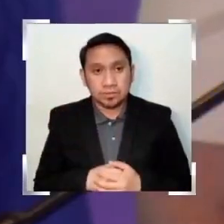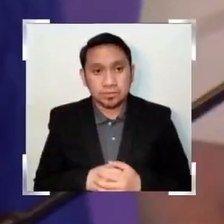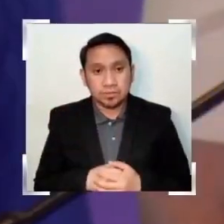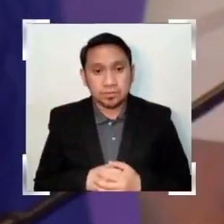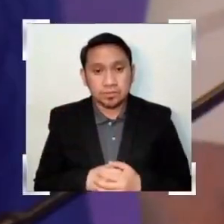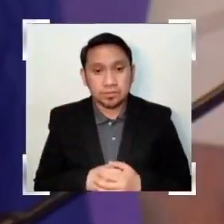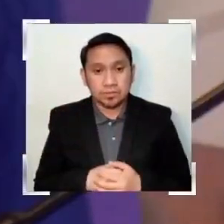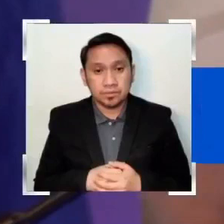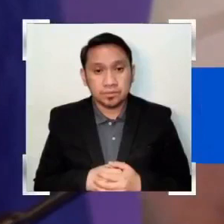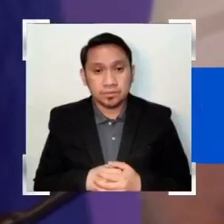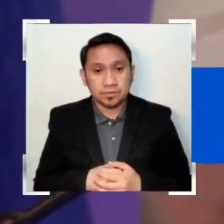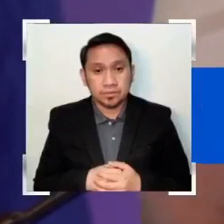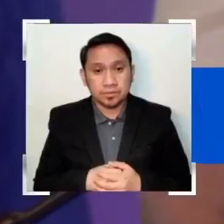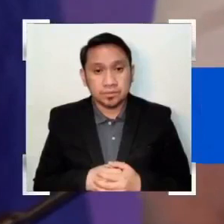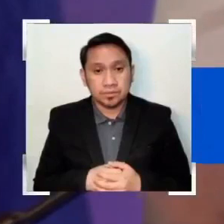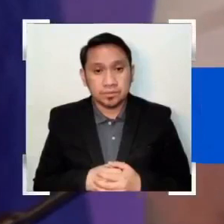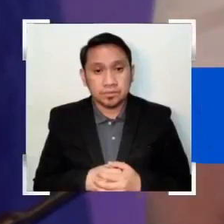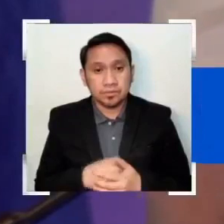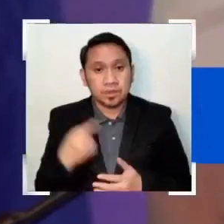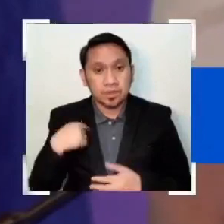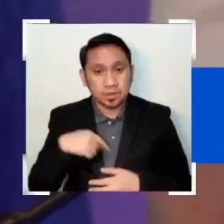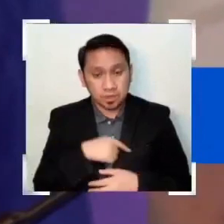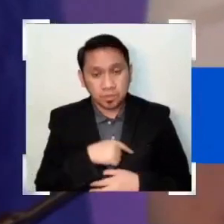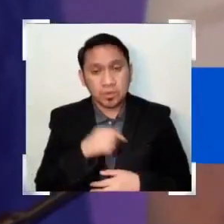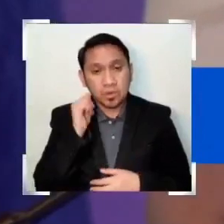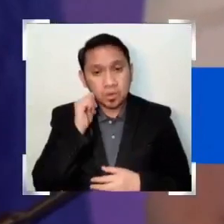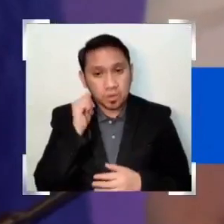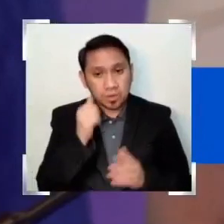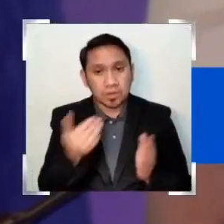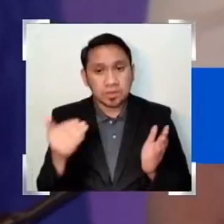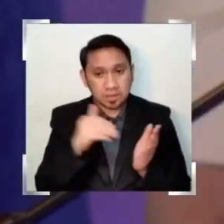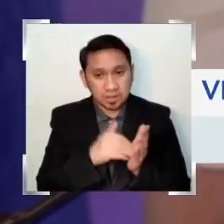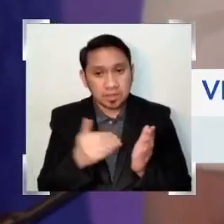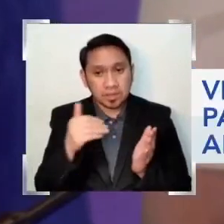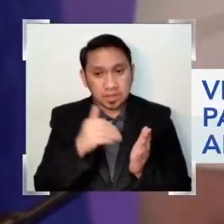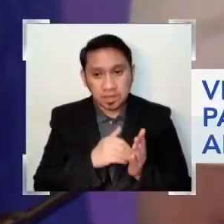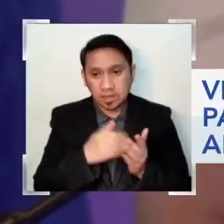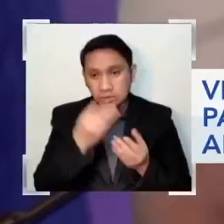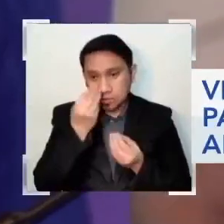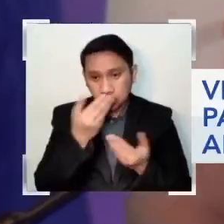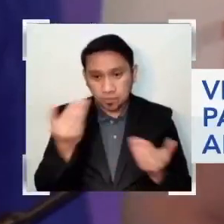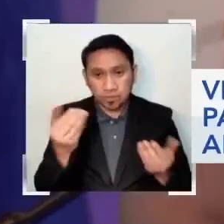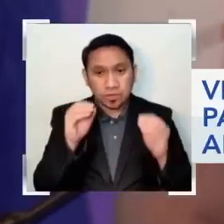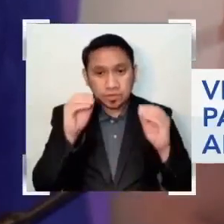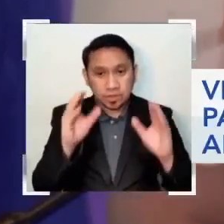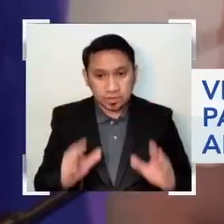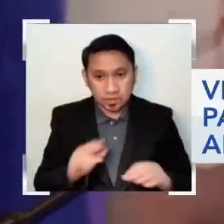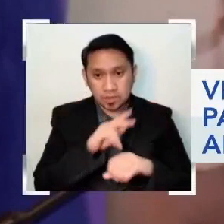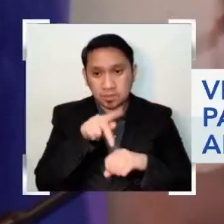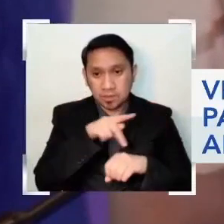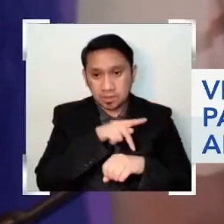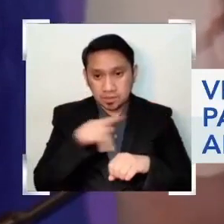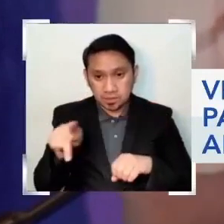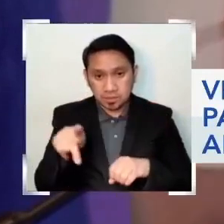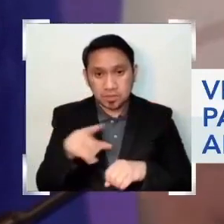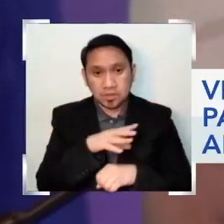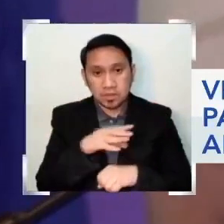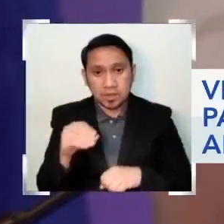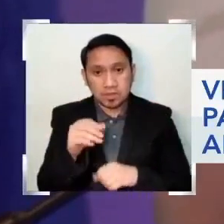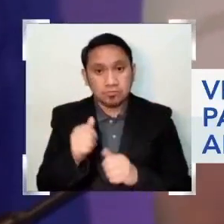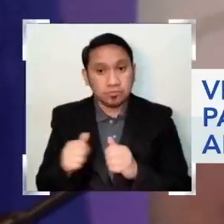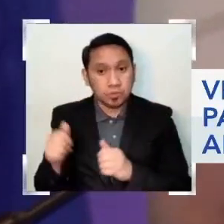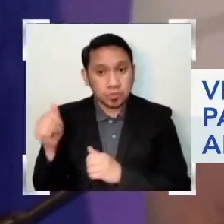Meron po kaming paulit-ulit na reminder sa aming mga teachers, principals, superintendents,